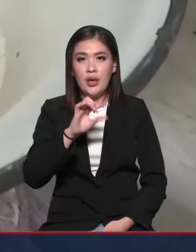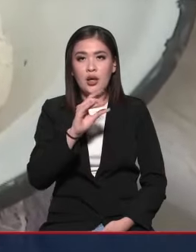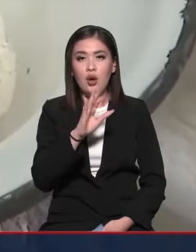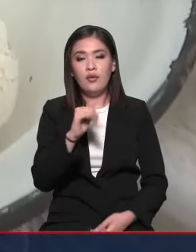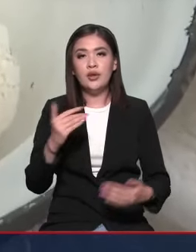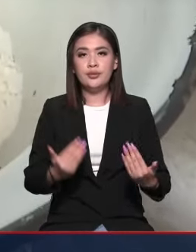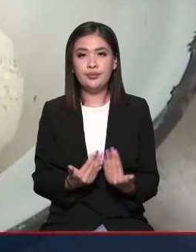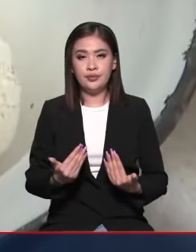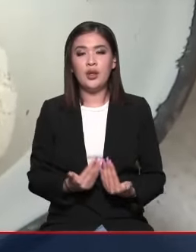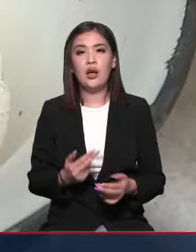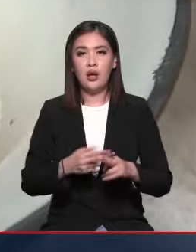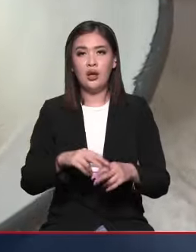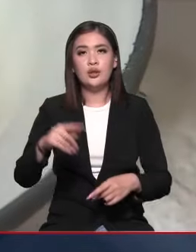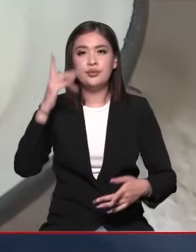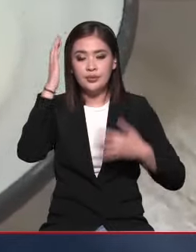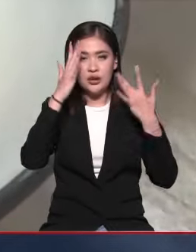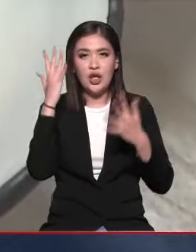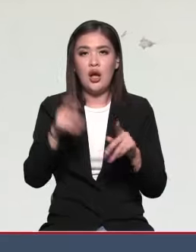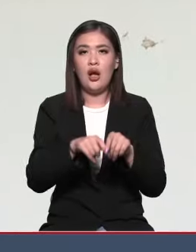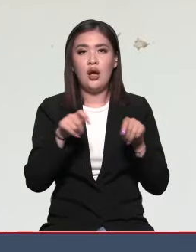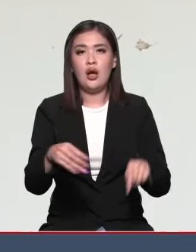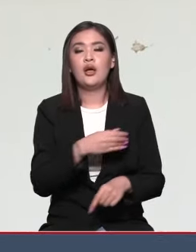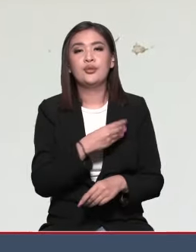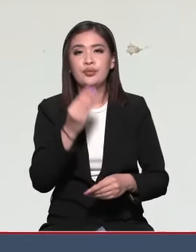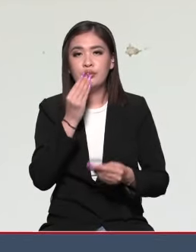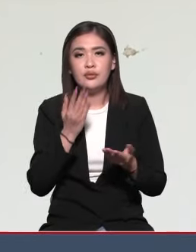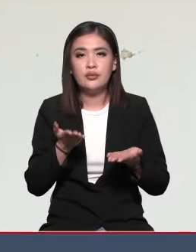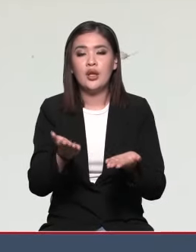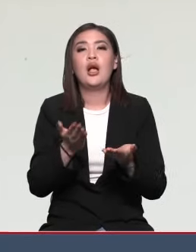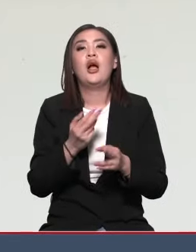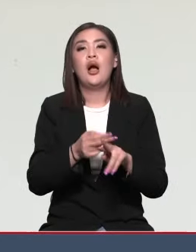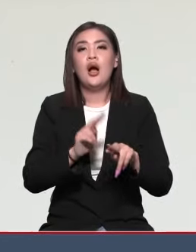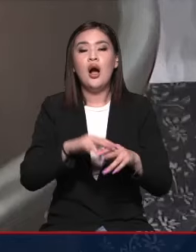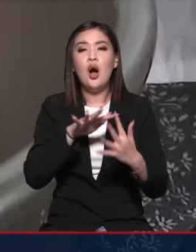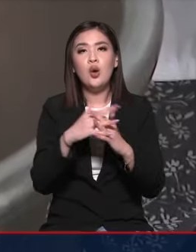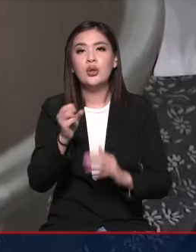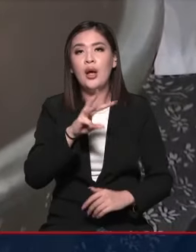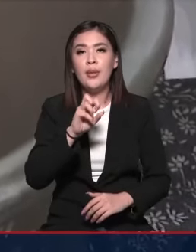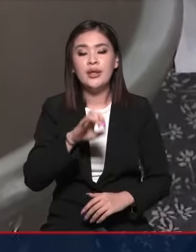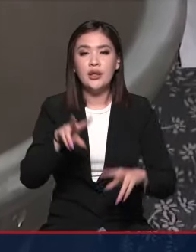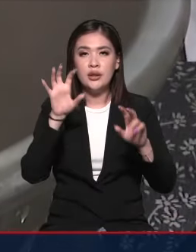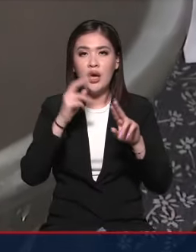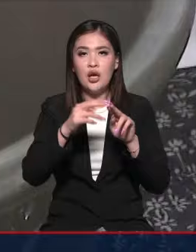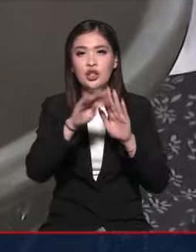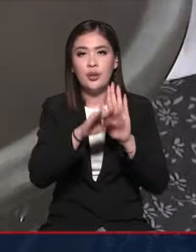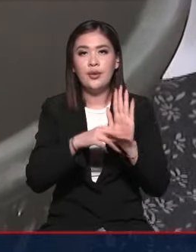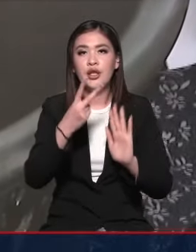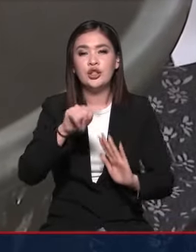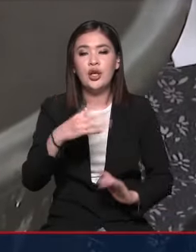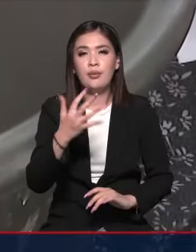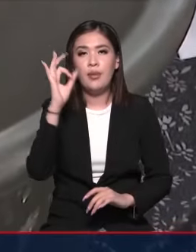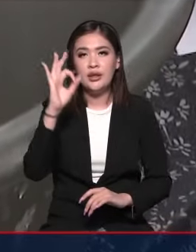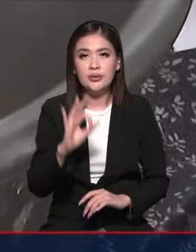тұрғына. Бабайхана ашу оның көп жылдан бергі арманы. Көп балалана былтыр ауыл аманаты ұлттық жобасы арқылы 2,5% 7 миллион